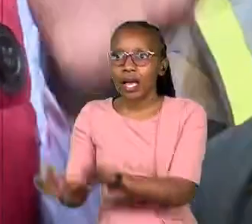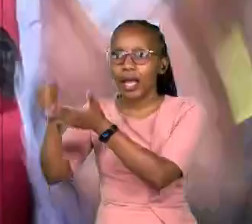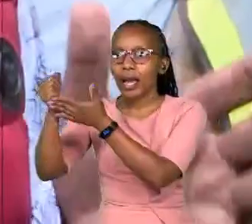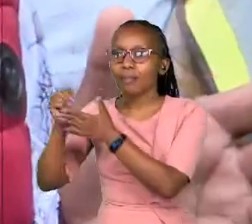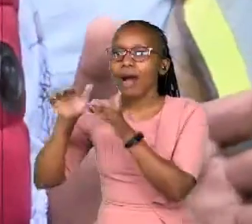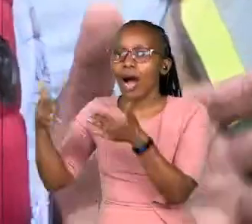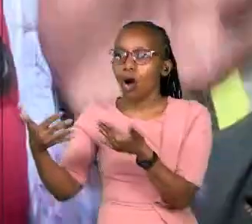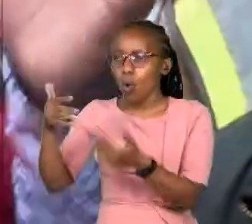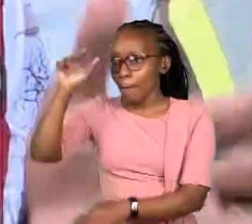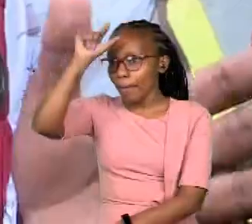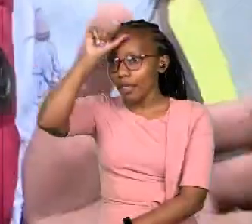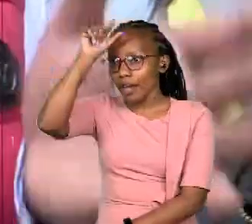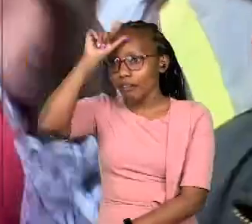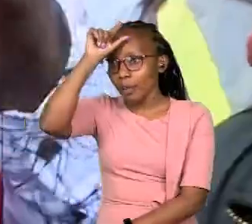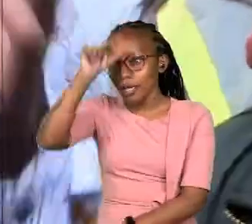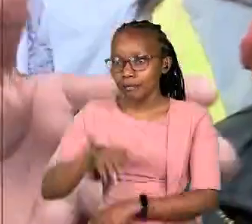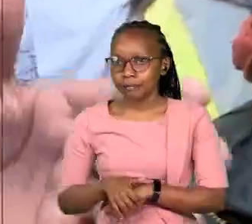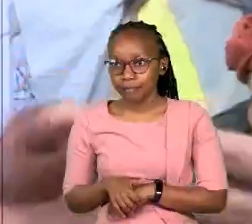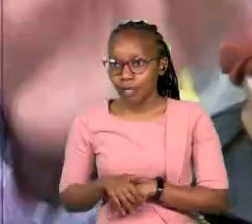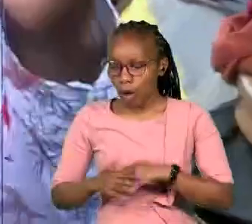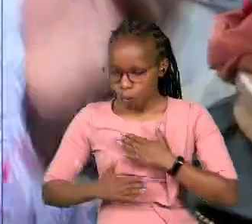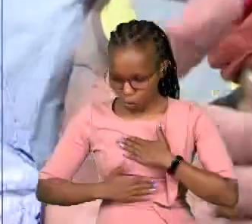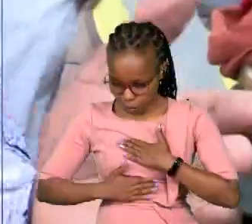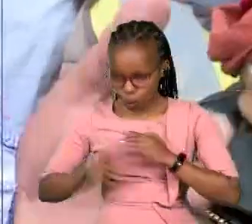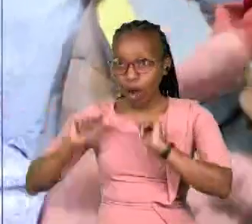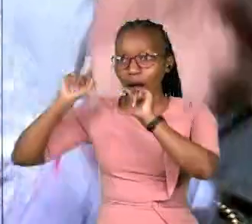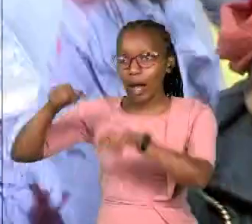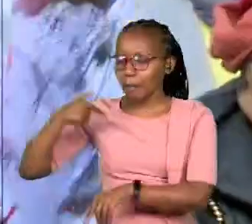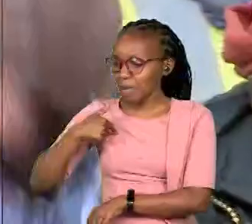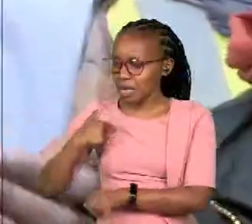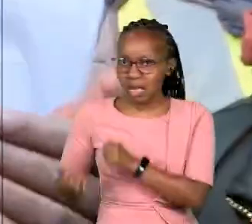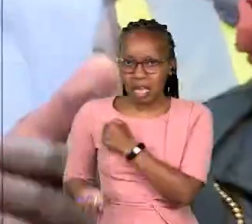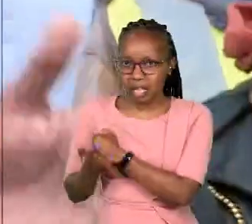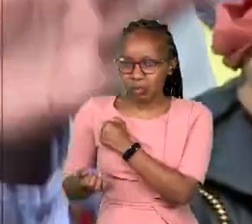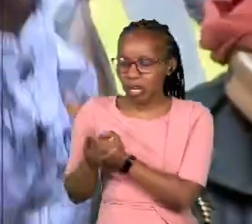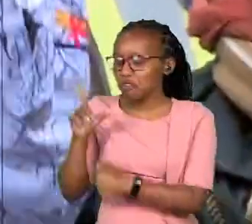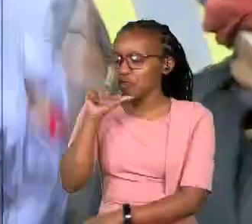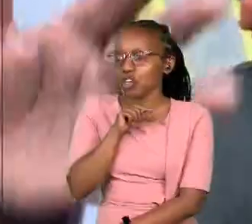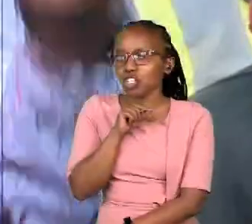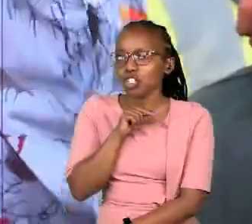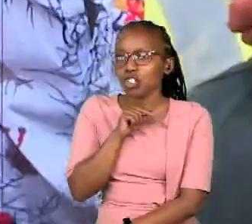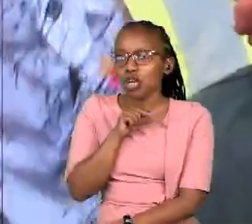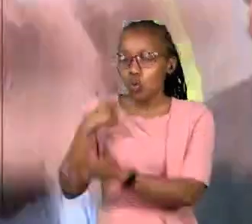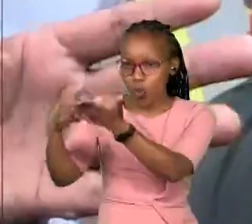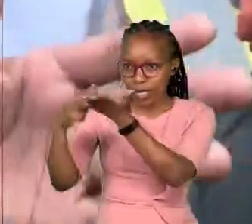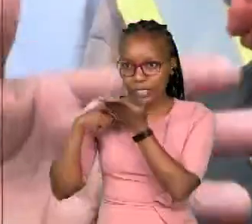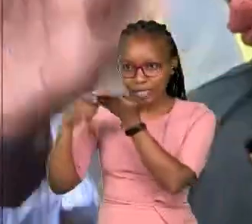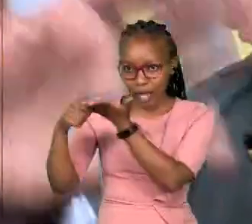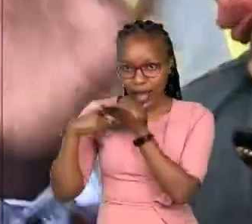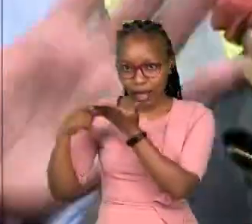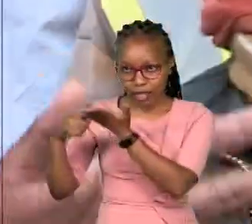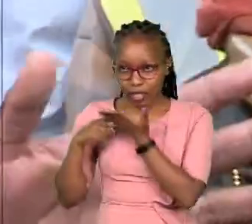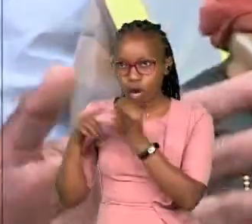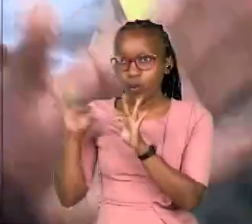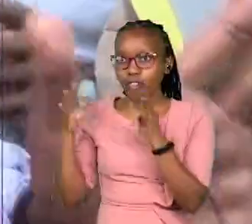na serikali. Na ndio sababu mheshimiwa amekuja, nilimuelezea na Saita amekuja hapa, tukae na familia moja na tukue